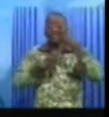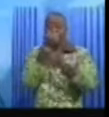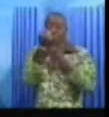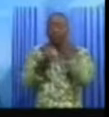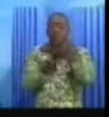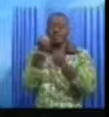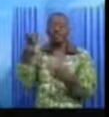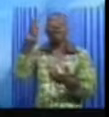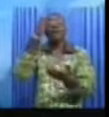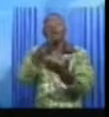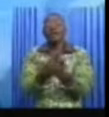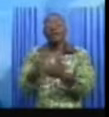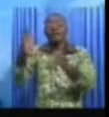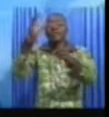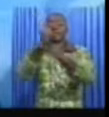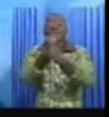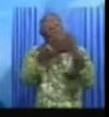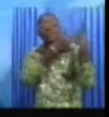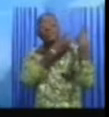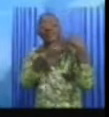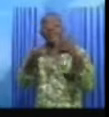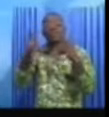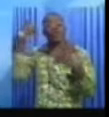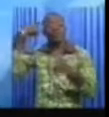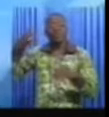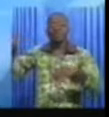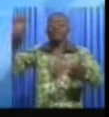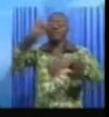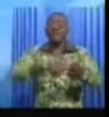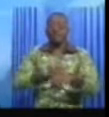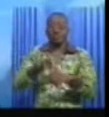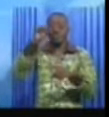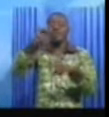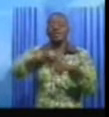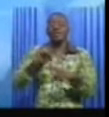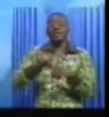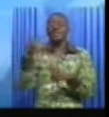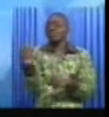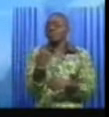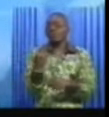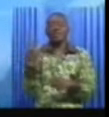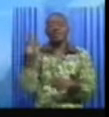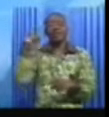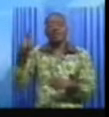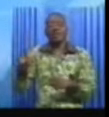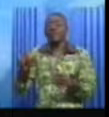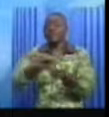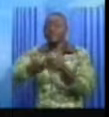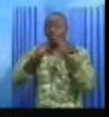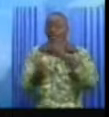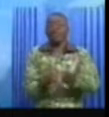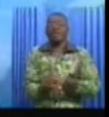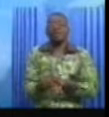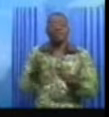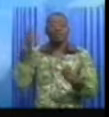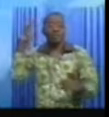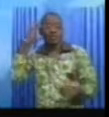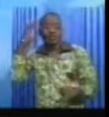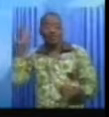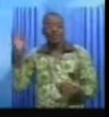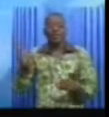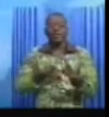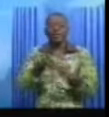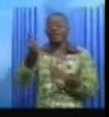L'arrêté qui avait été pris pour instaurer ces sujets uniques a été abrogé. On écoute à ce sujet le directeur de l'office du